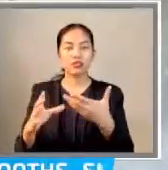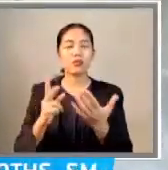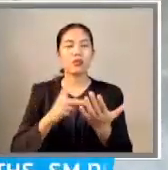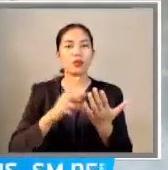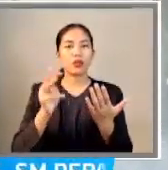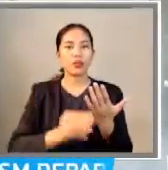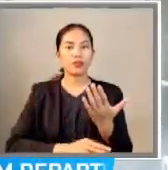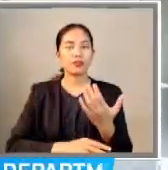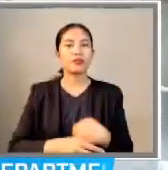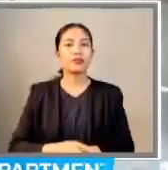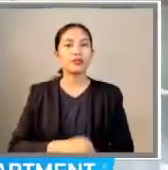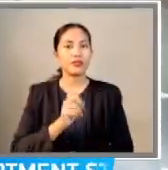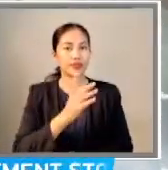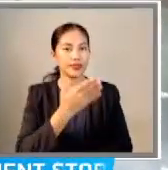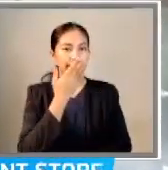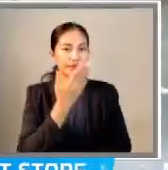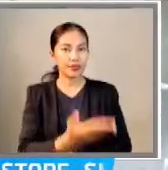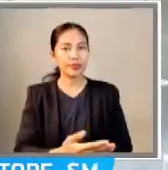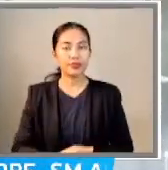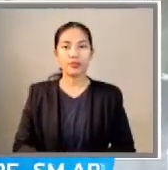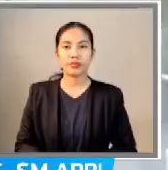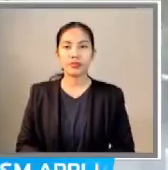salamat, Cedric Castillo.